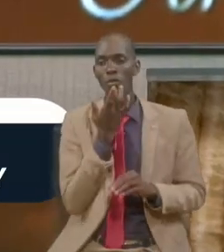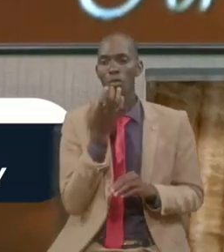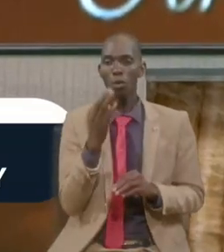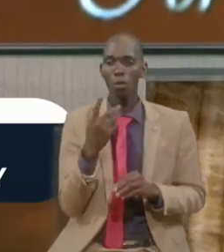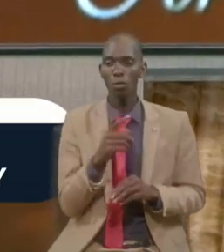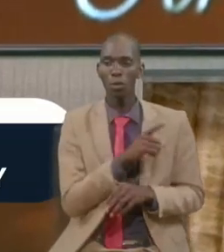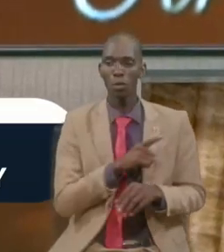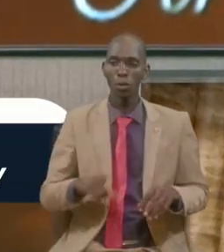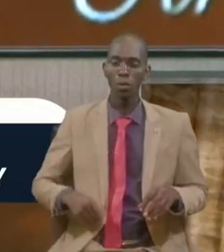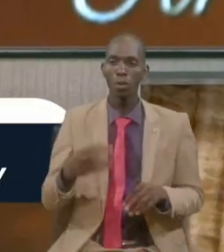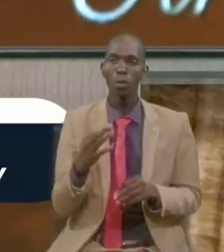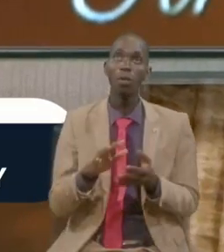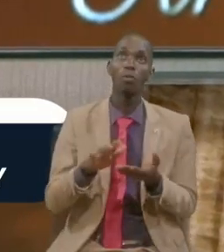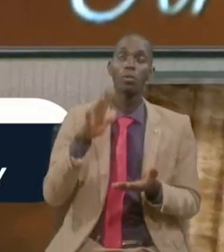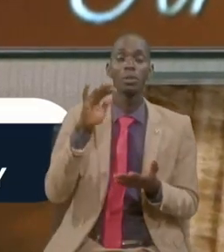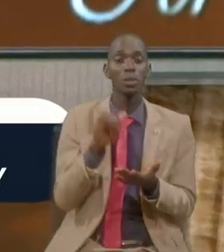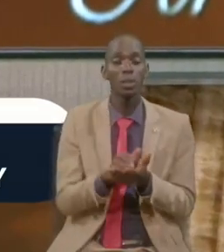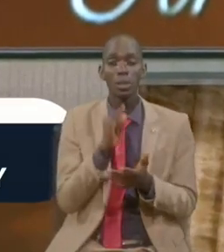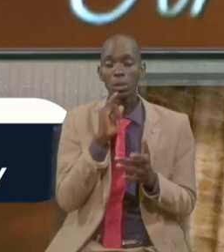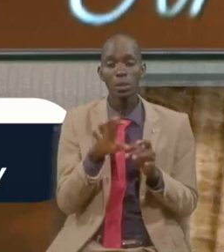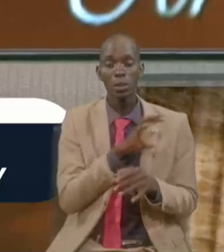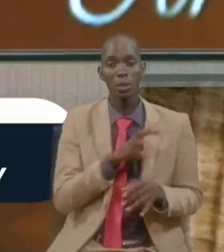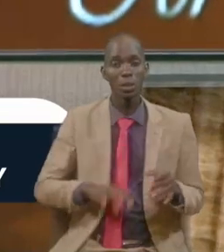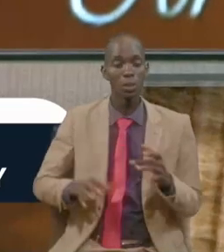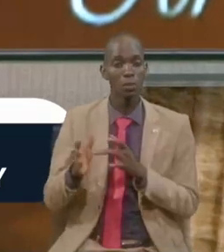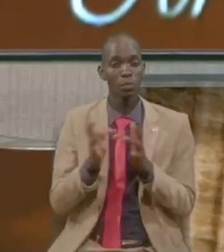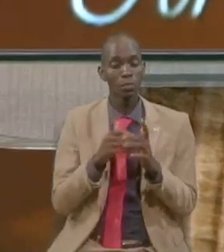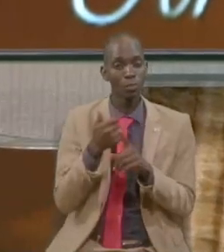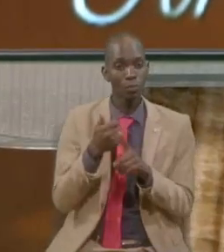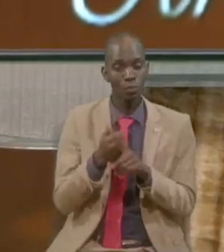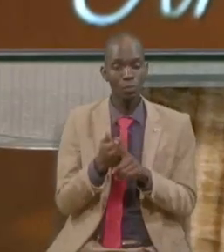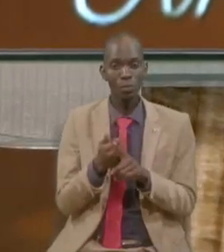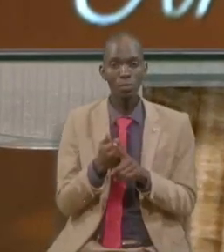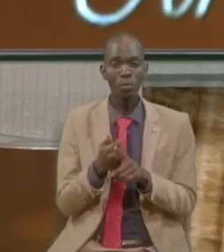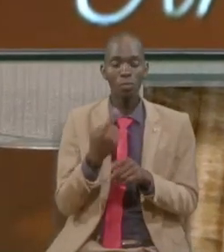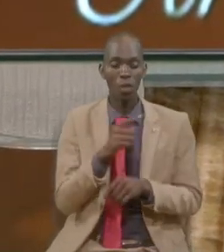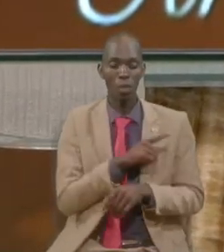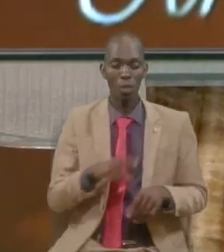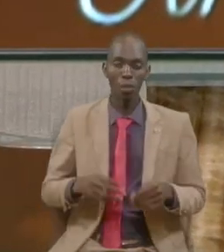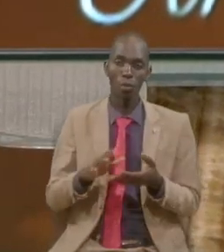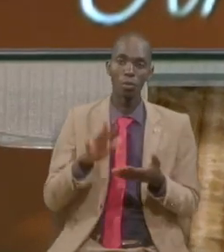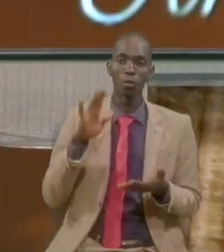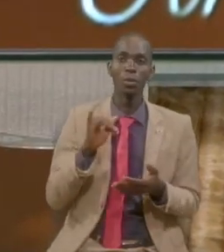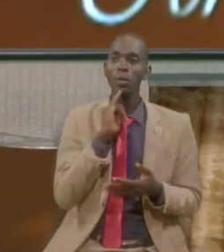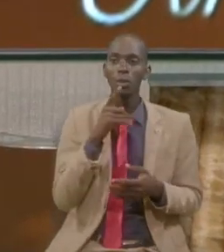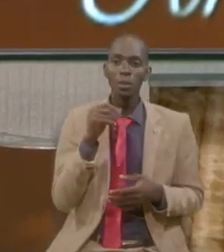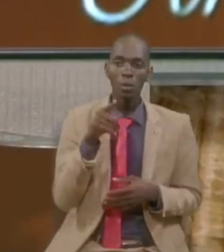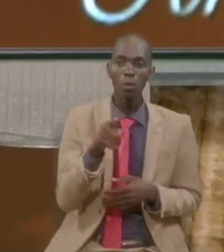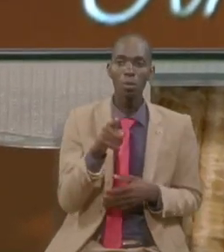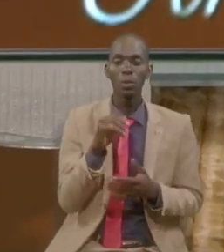de gloire. C'est Jésus-Christ lui-même, le Seigneur de gloire. C'est lui que nous